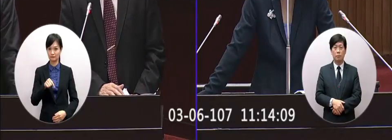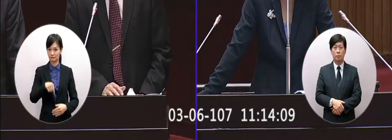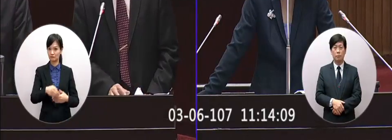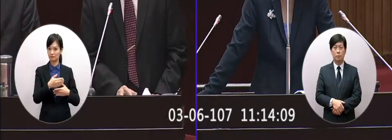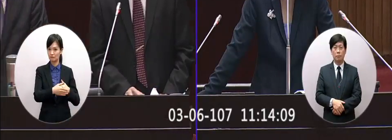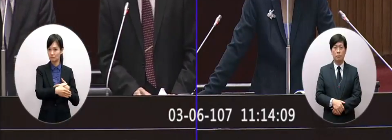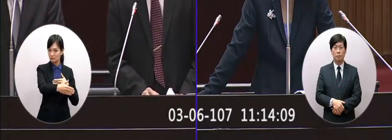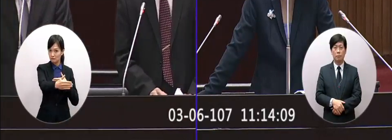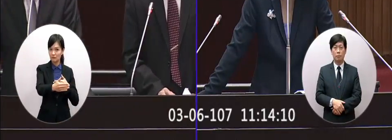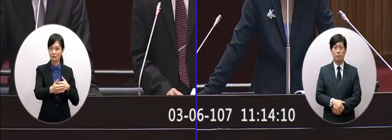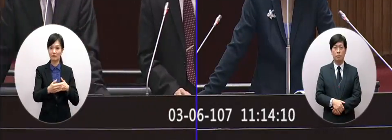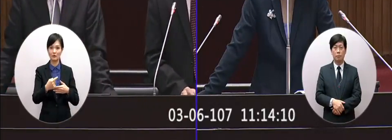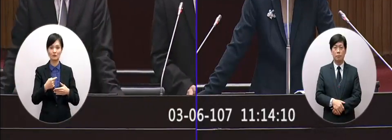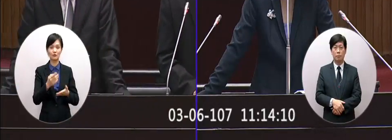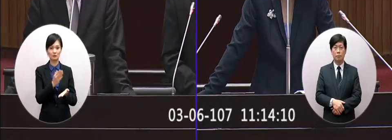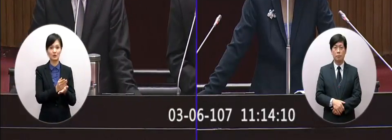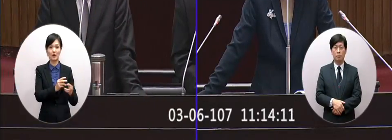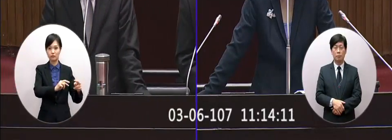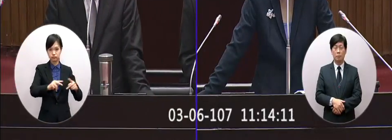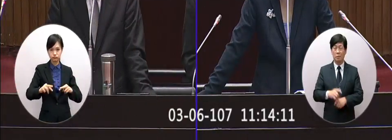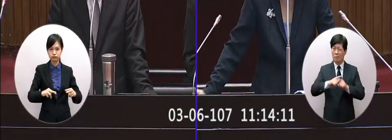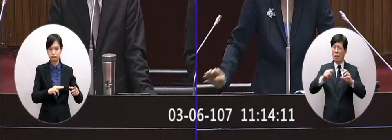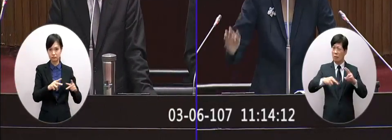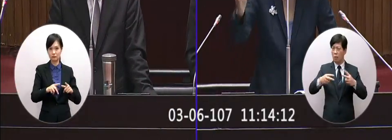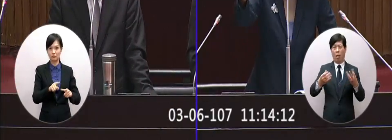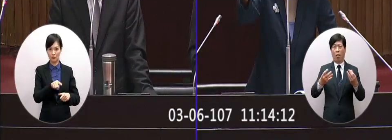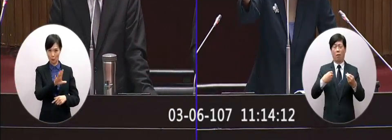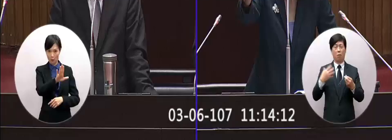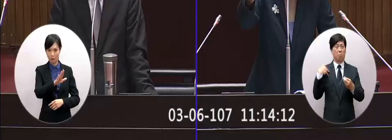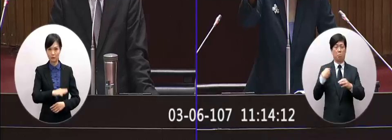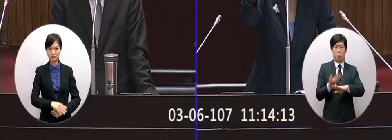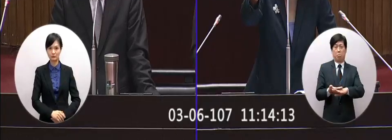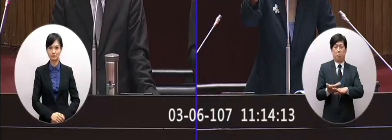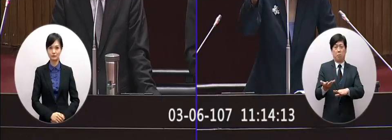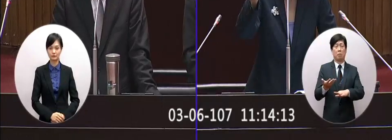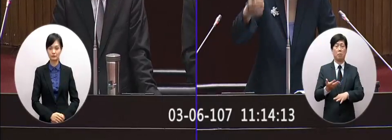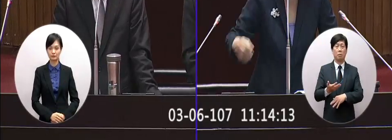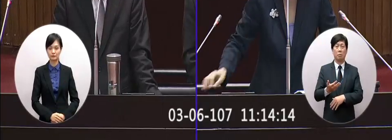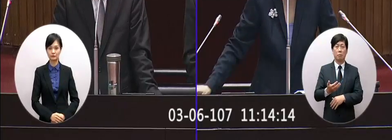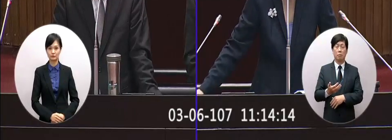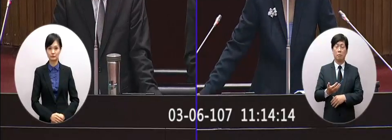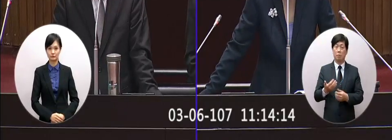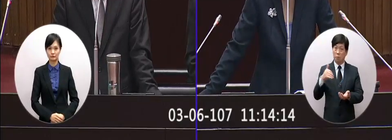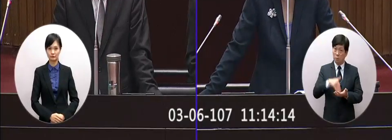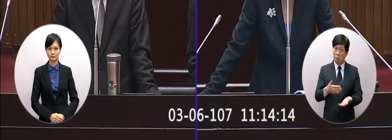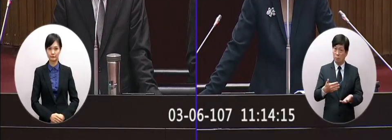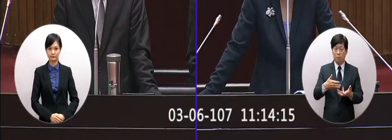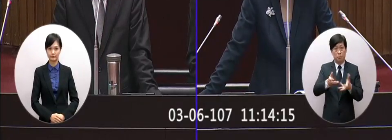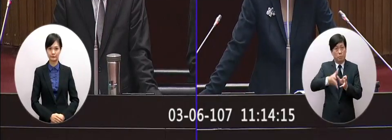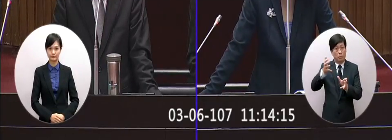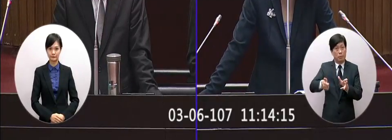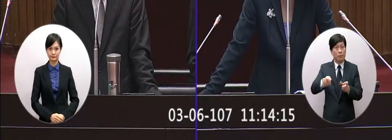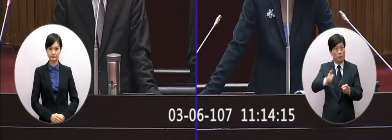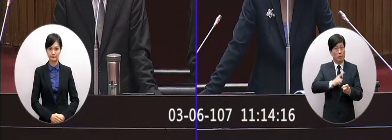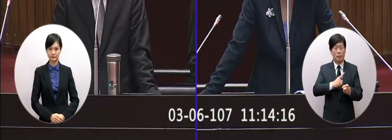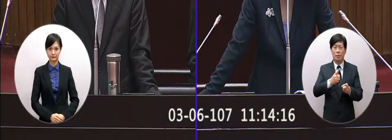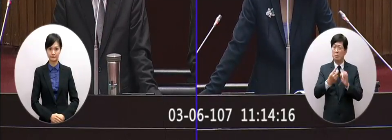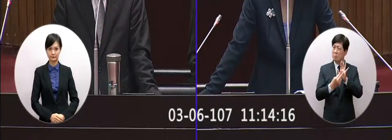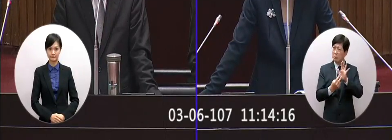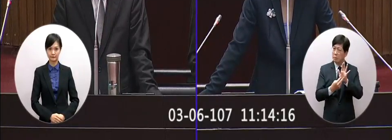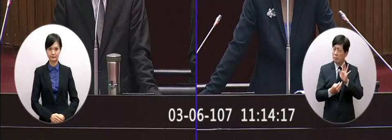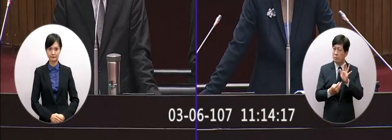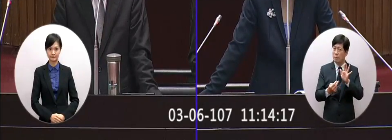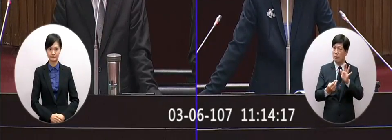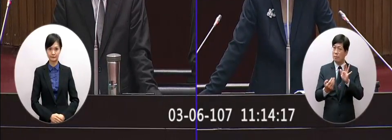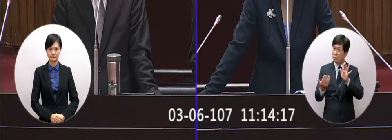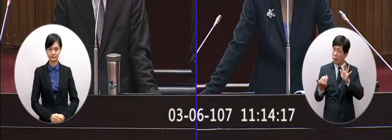还是有在大修了。 对。 大修没有啊，你就摆在那个地方，然后呢，所以呢，部长你怎么去讲，